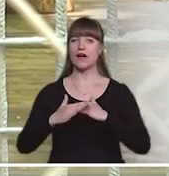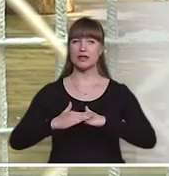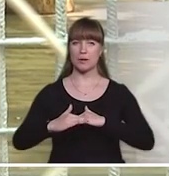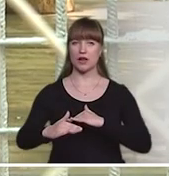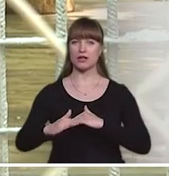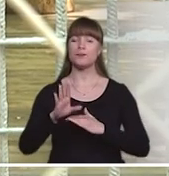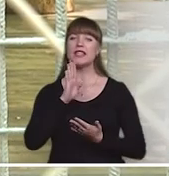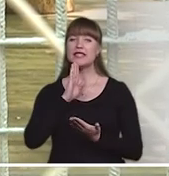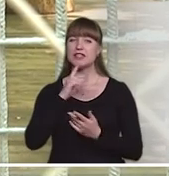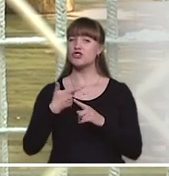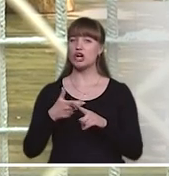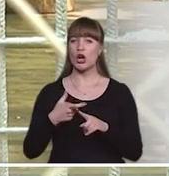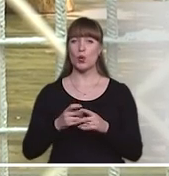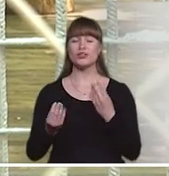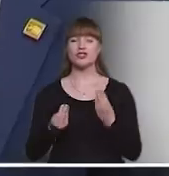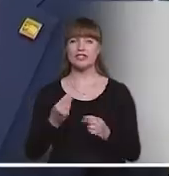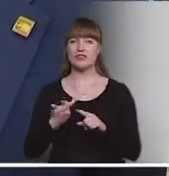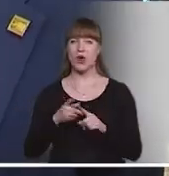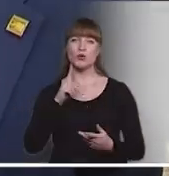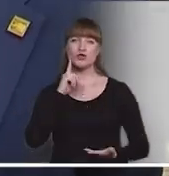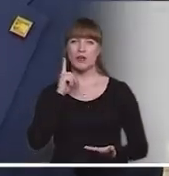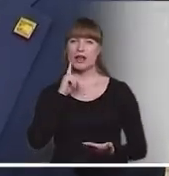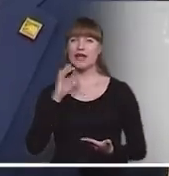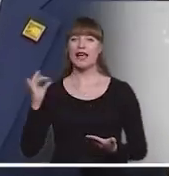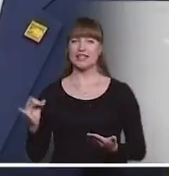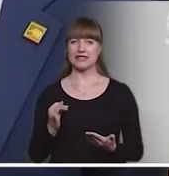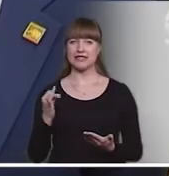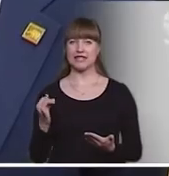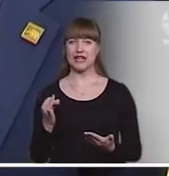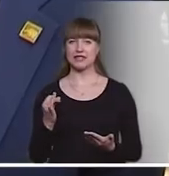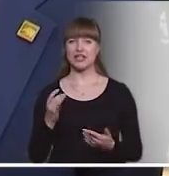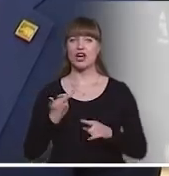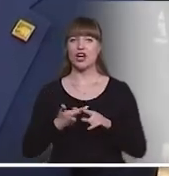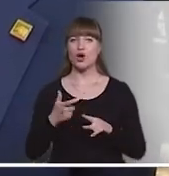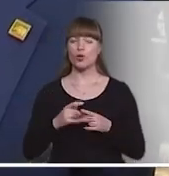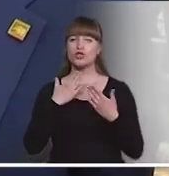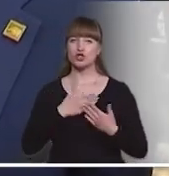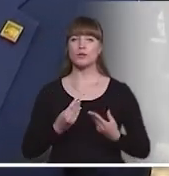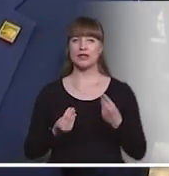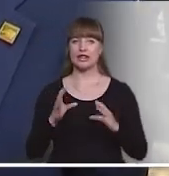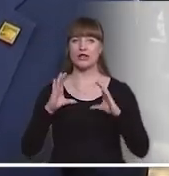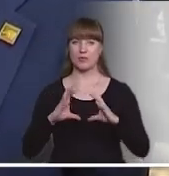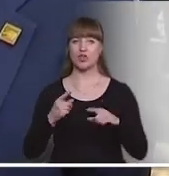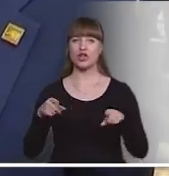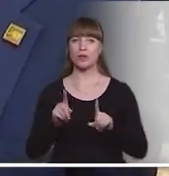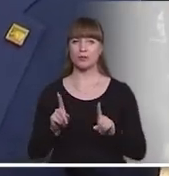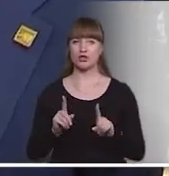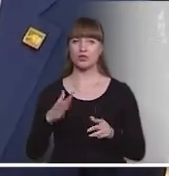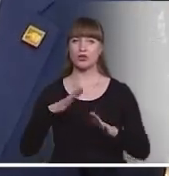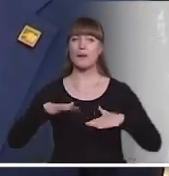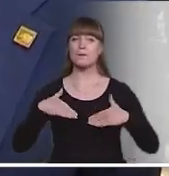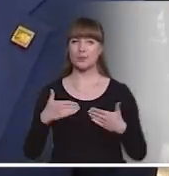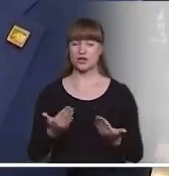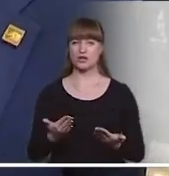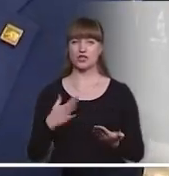полы. Девочка очень игривая, очень молодая, интересная, очень любит играть в мяч. Почему я